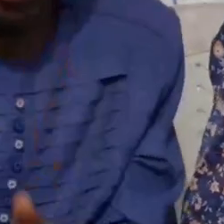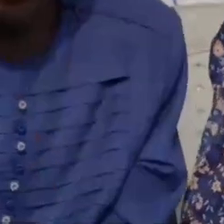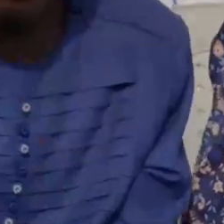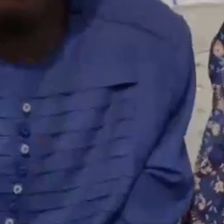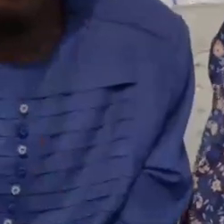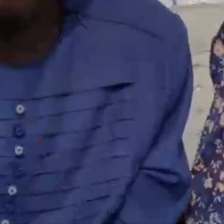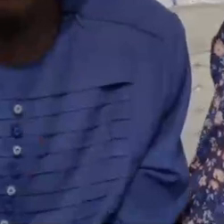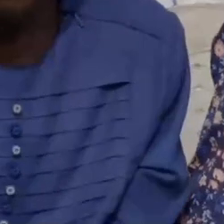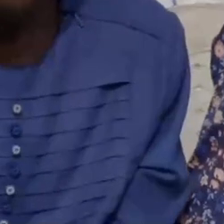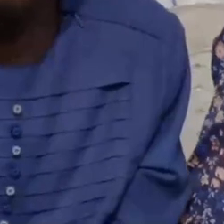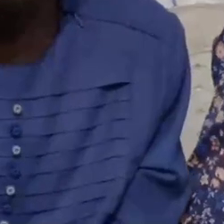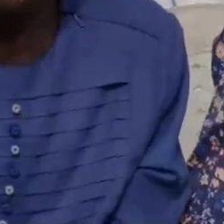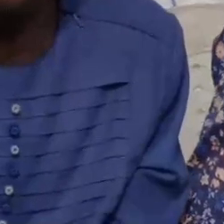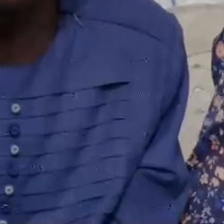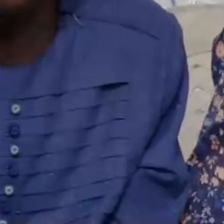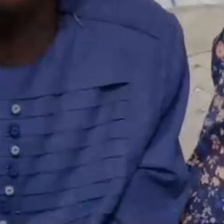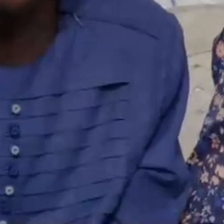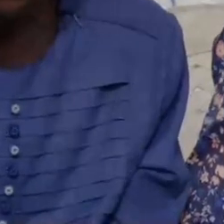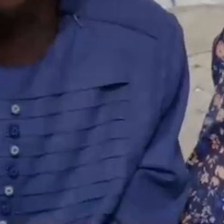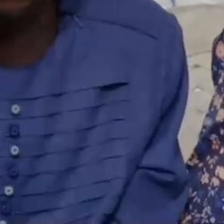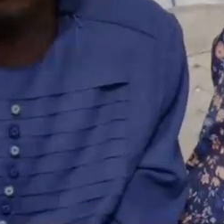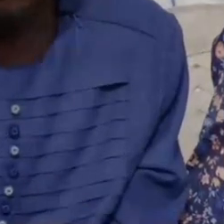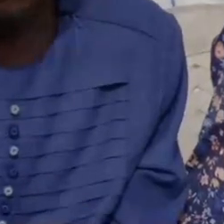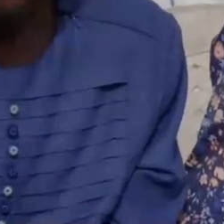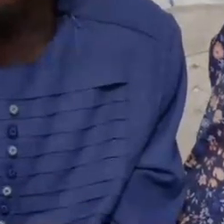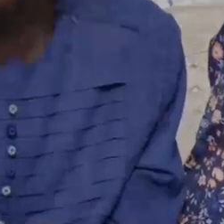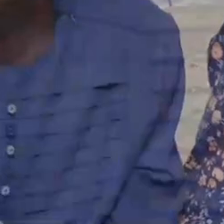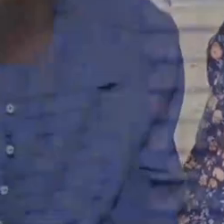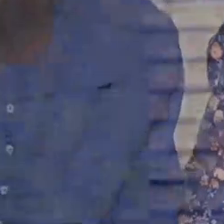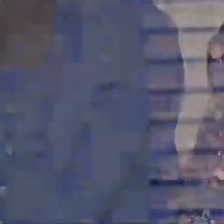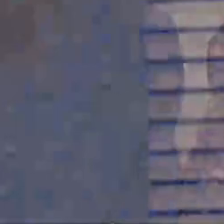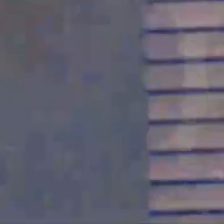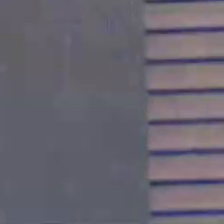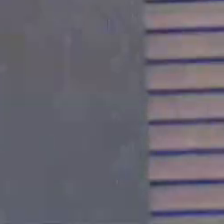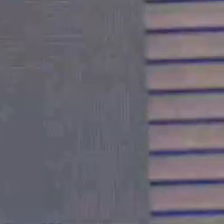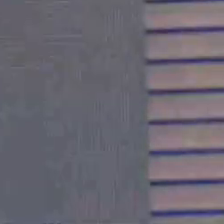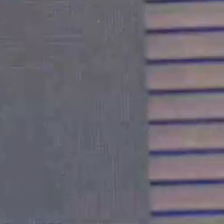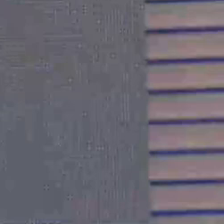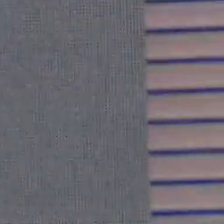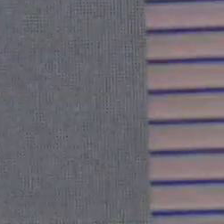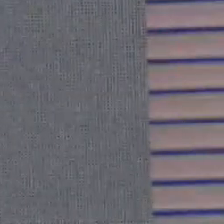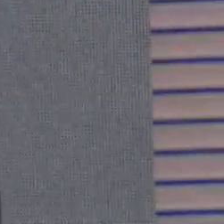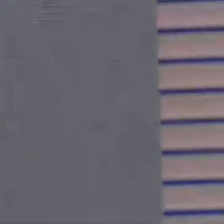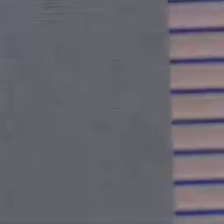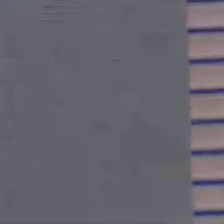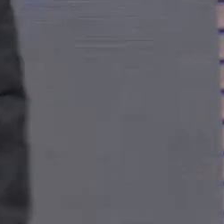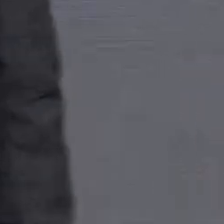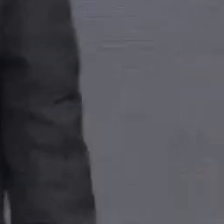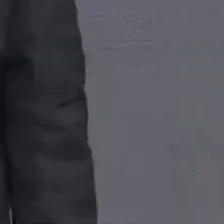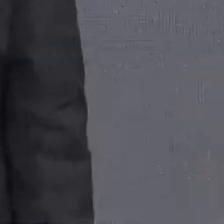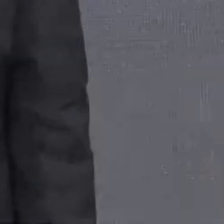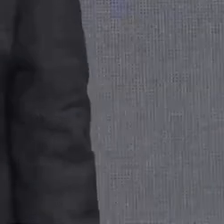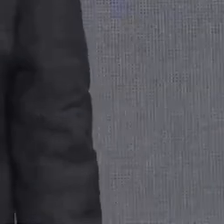having all those edges? Est-ce que vous voyez notre cercle qui a toutes ces pointes là? And then, as they are rolling and rolling, then they're able to move